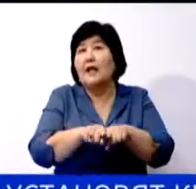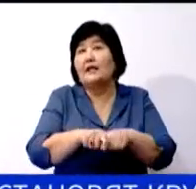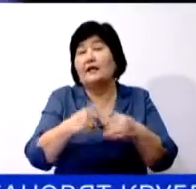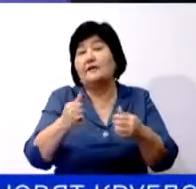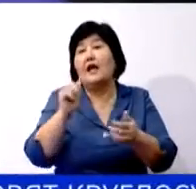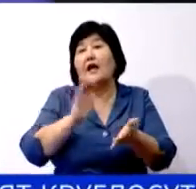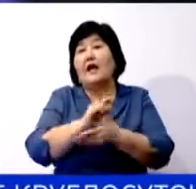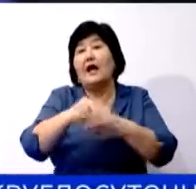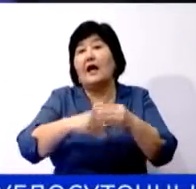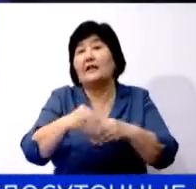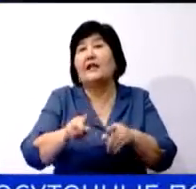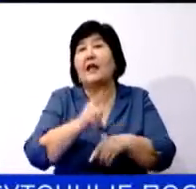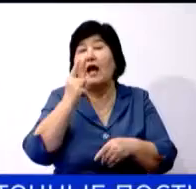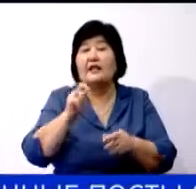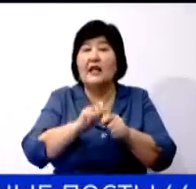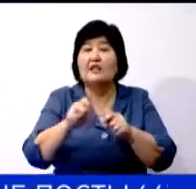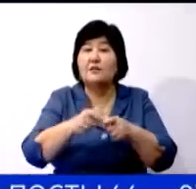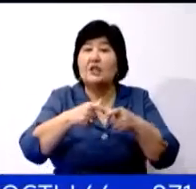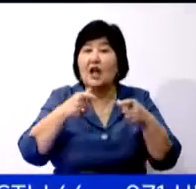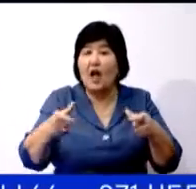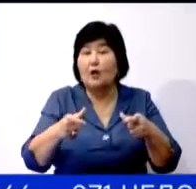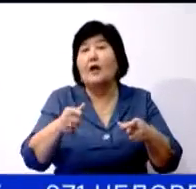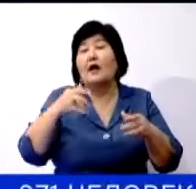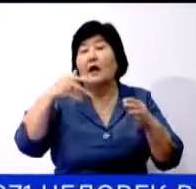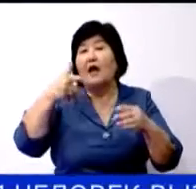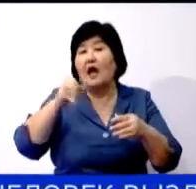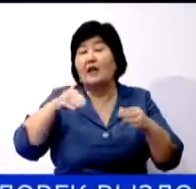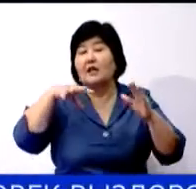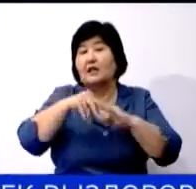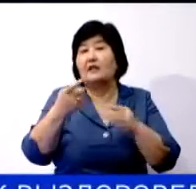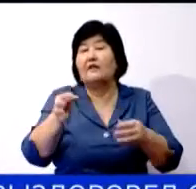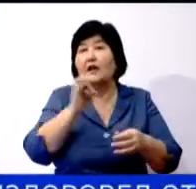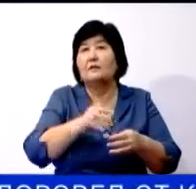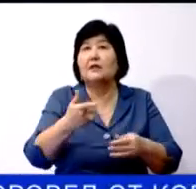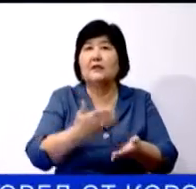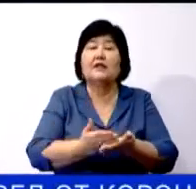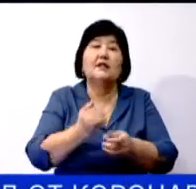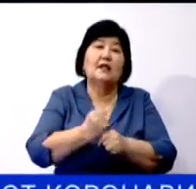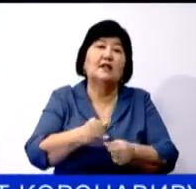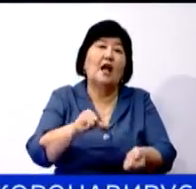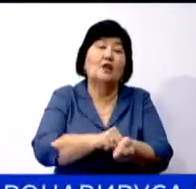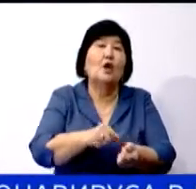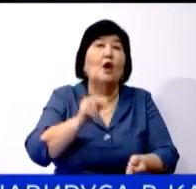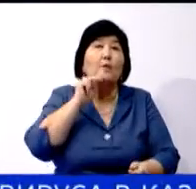веществ в газетных вырезках и одна в спичечной коробке. В гараже два приспособления для употребления наркотиков.